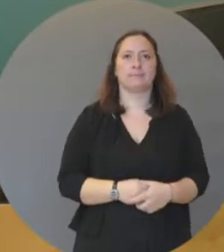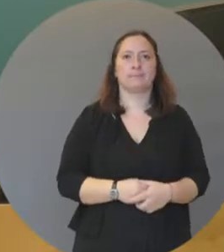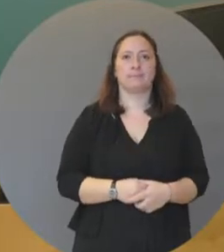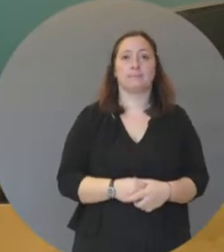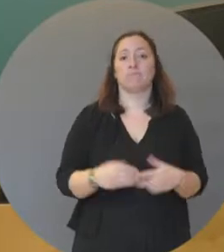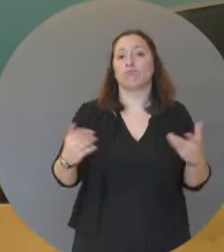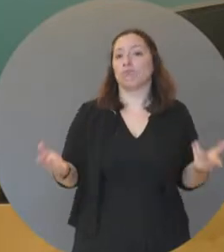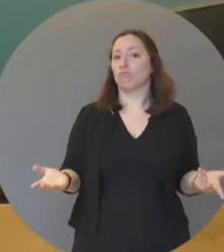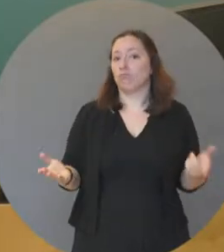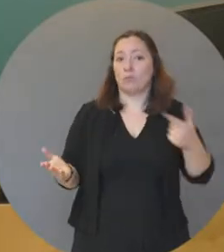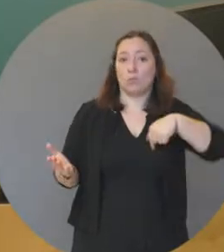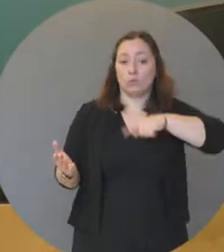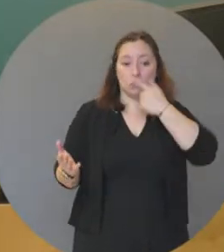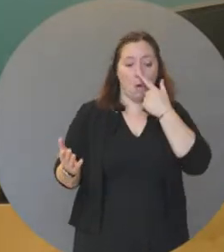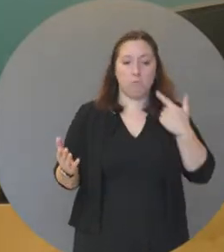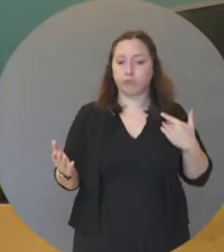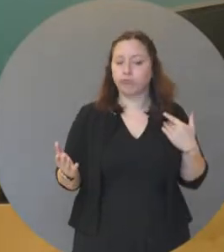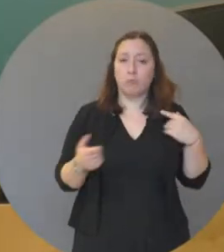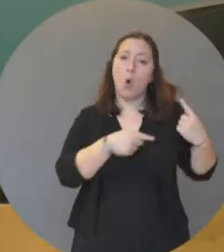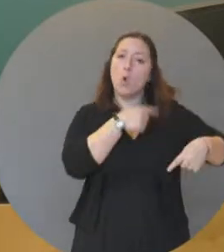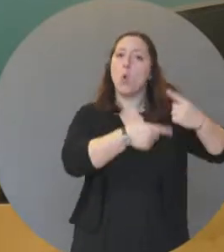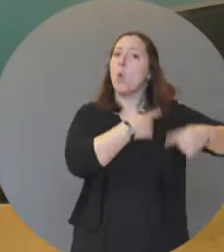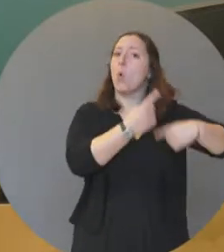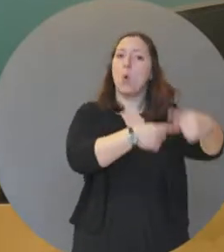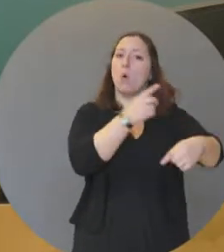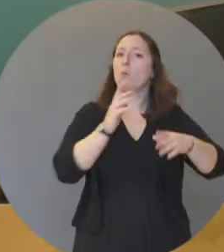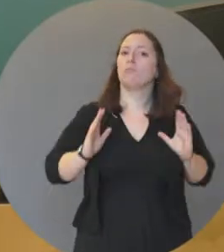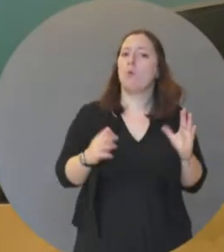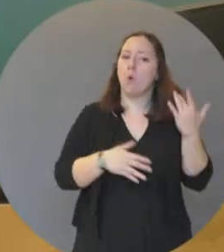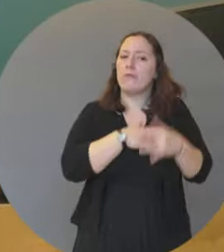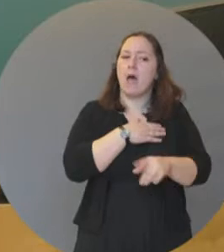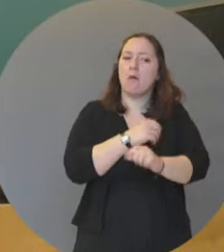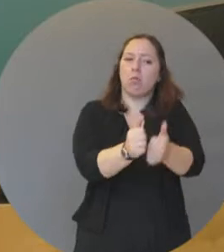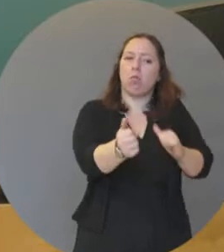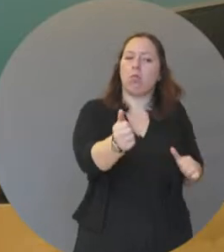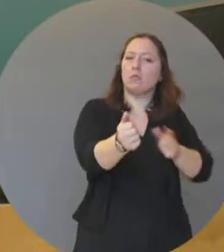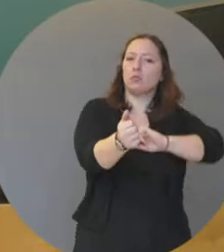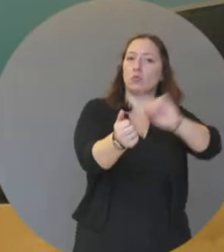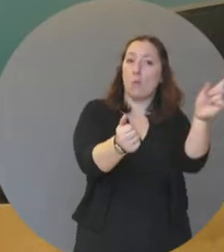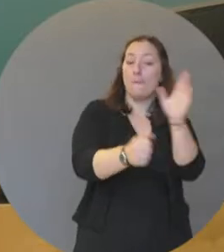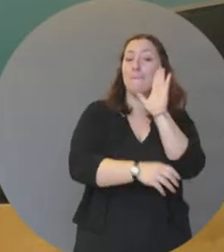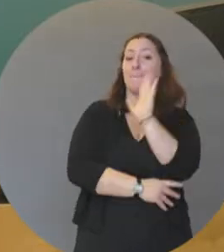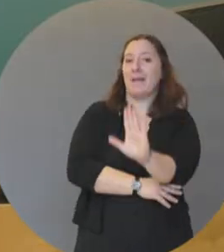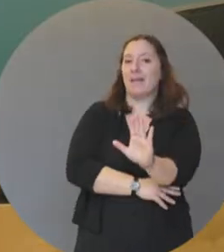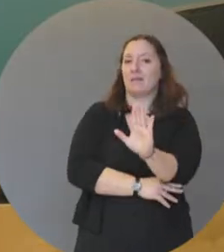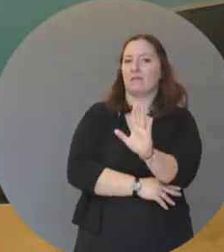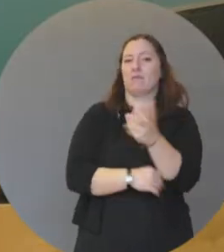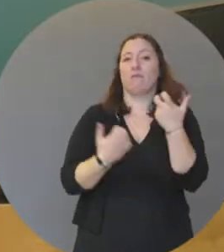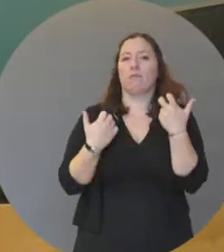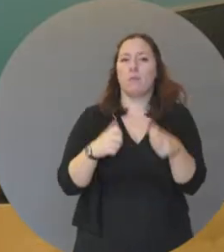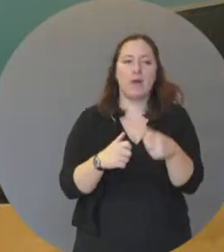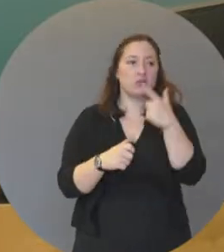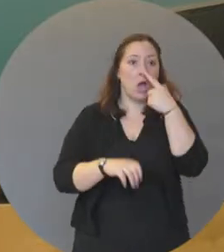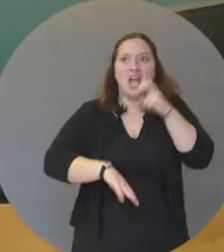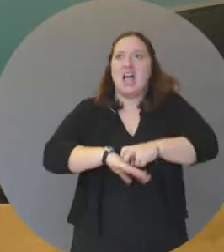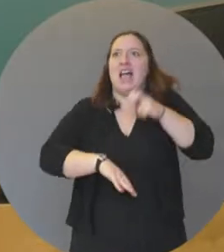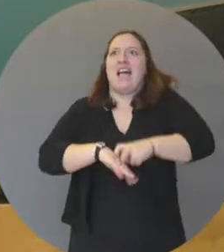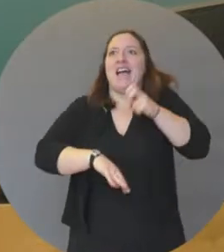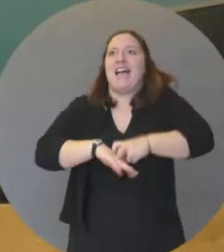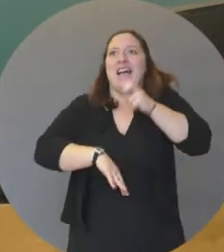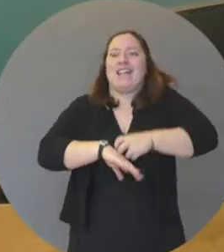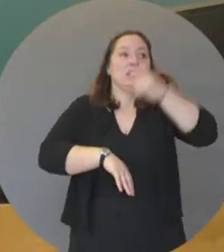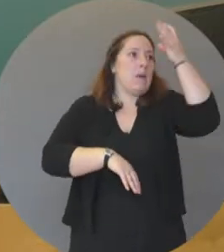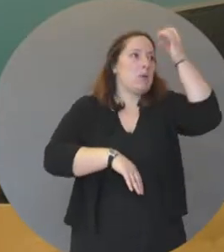mes chers collègues nous sommes à la manœuvre toutefois nous avons le souci évidemment de ne pas confondre Ath et précipitations